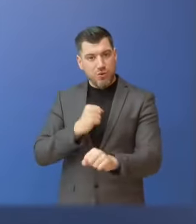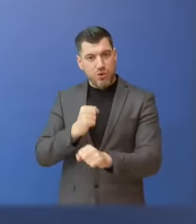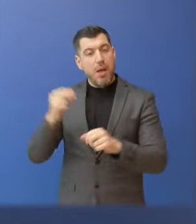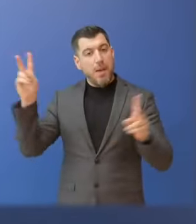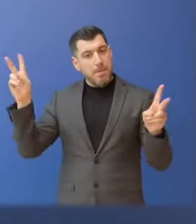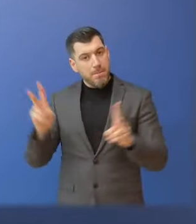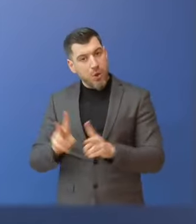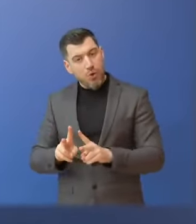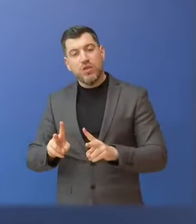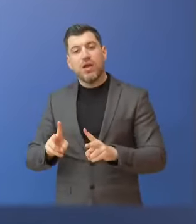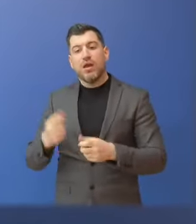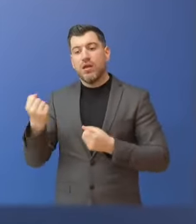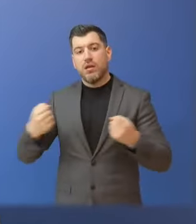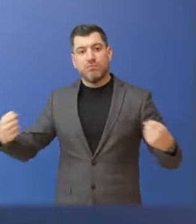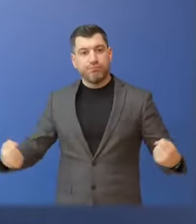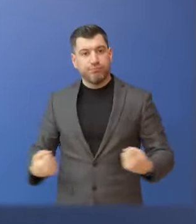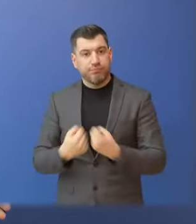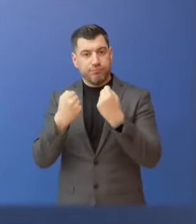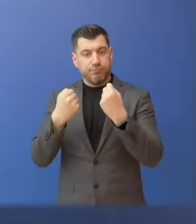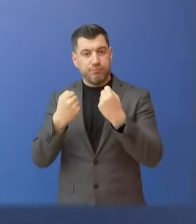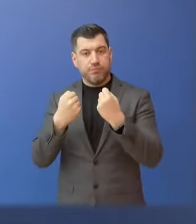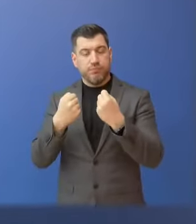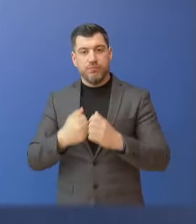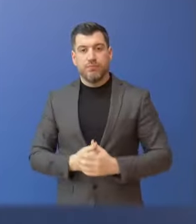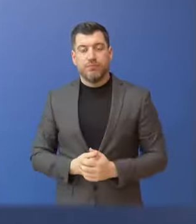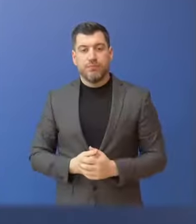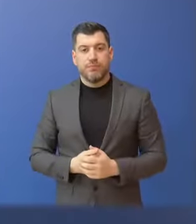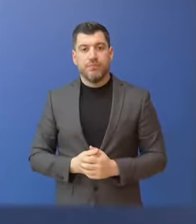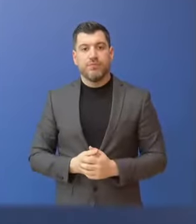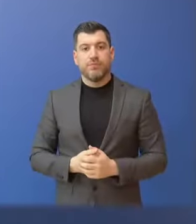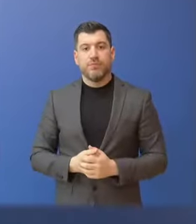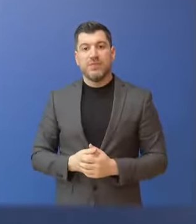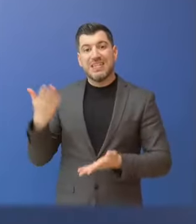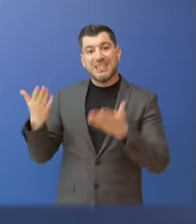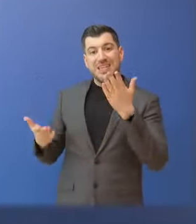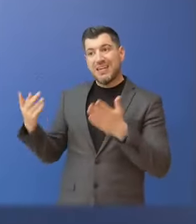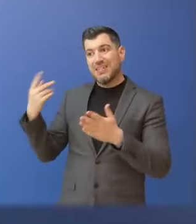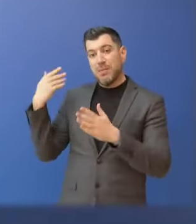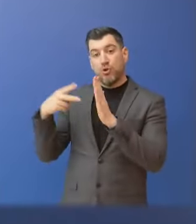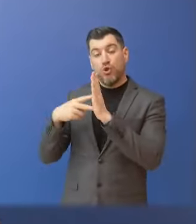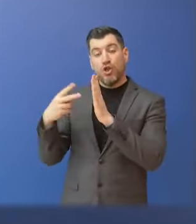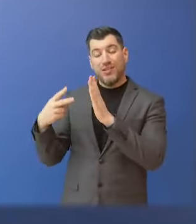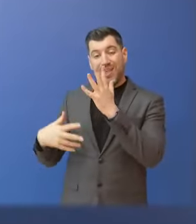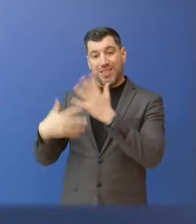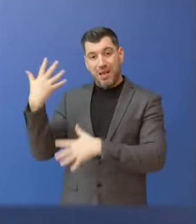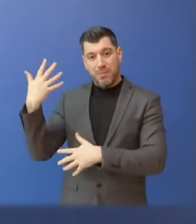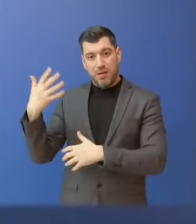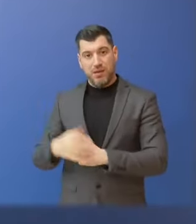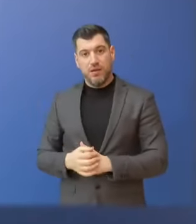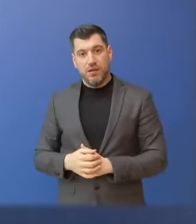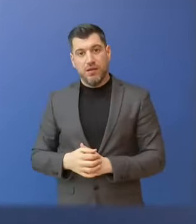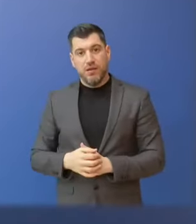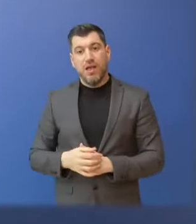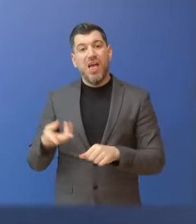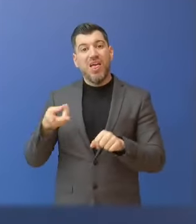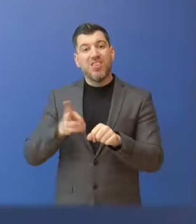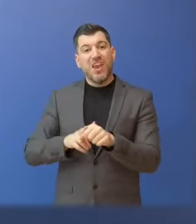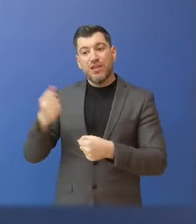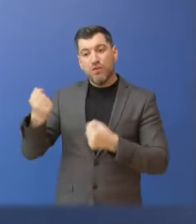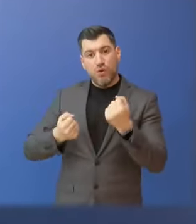μείωση τροχαίων ατυχημάτων σε σχέση με το 15 η διαφορά 15-22 τα θανατηφόρα μειώθηκαν κατά